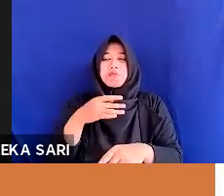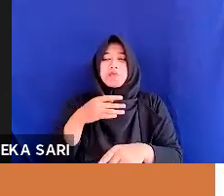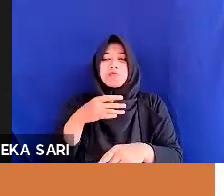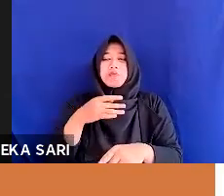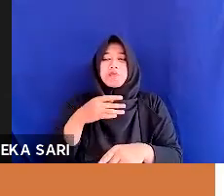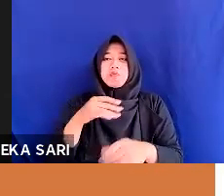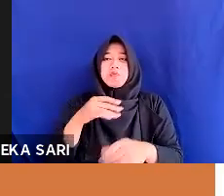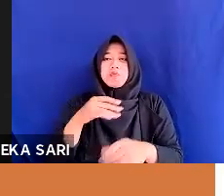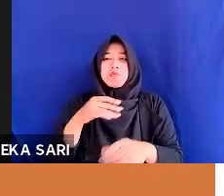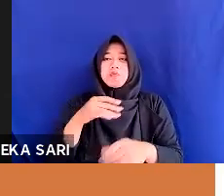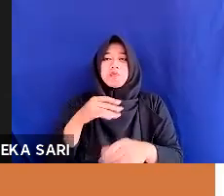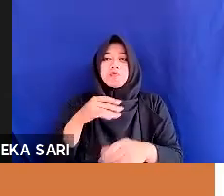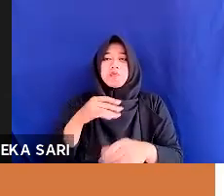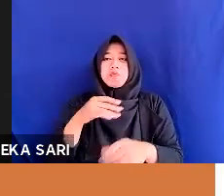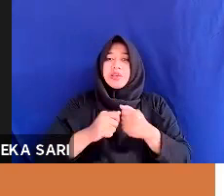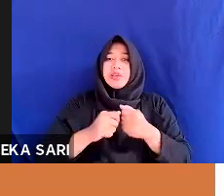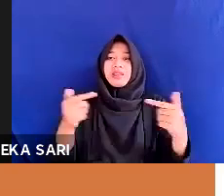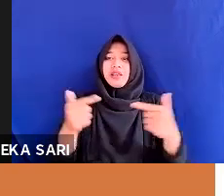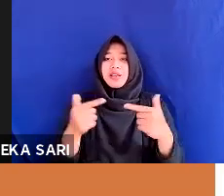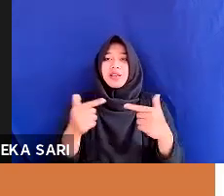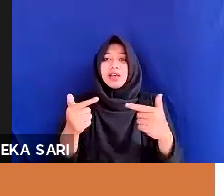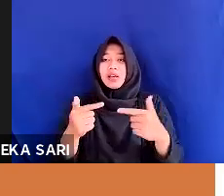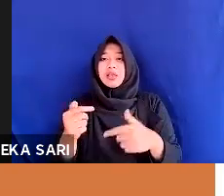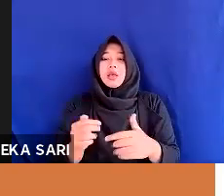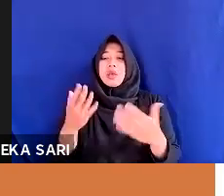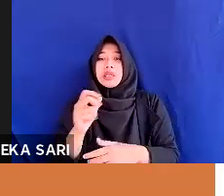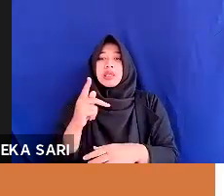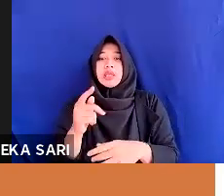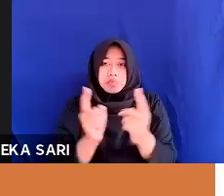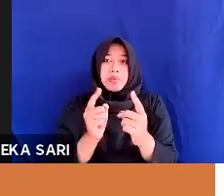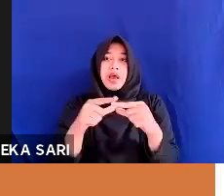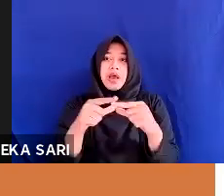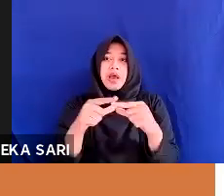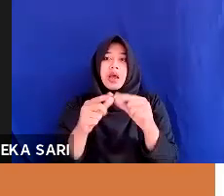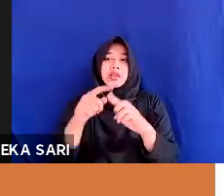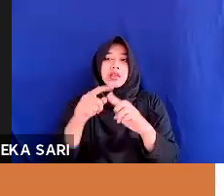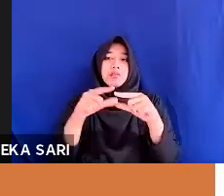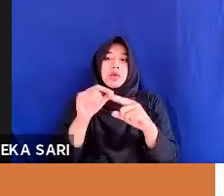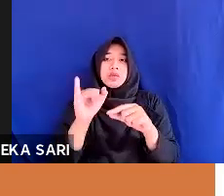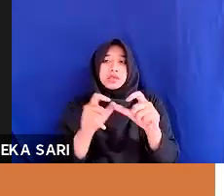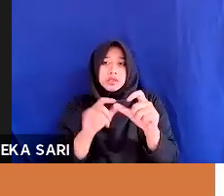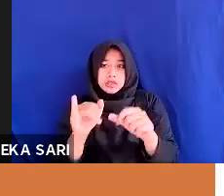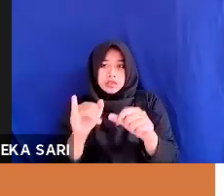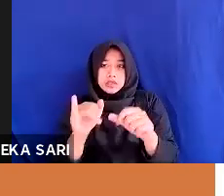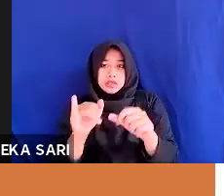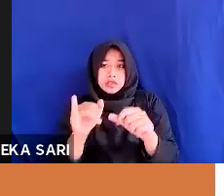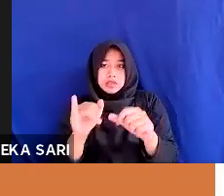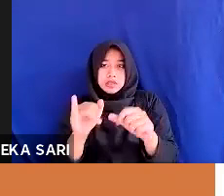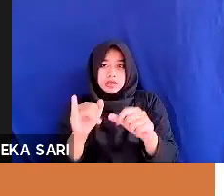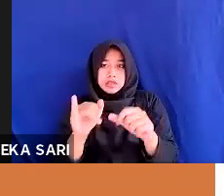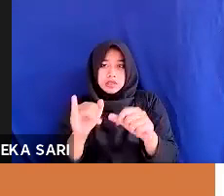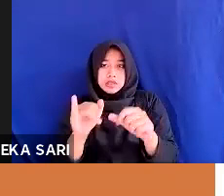berhati-hati, termasuk untuk otoritas dan kita semuanya. Jadi tidak otomatis semua kebijakan itu langsung akan berhasil. Tidak